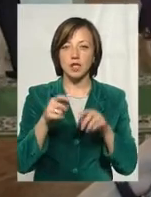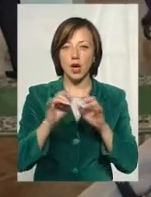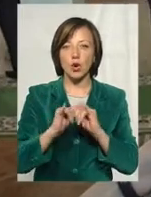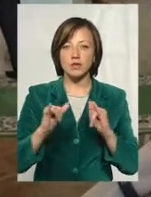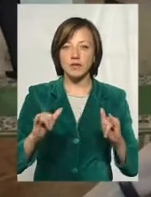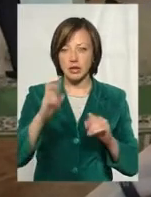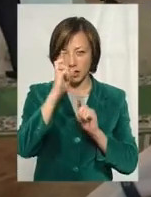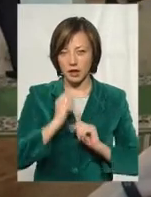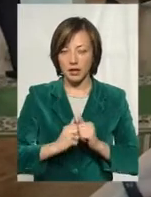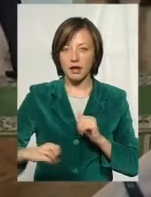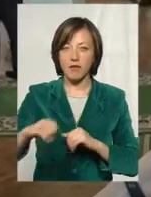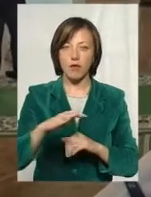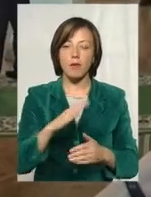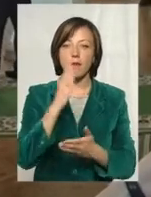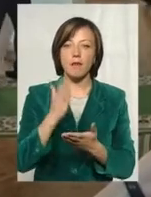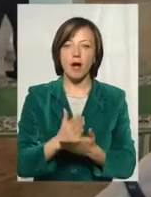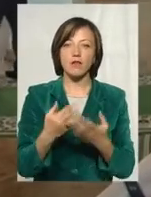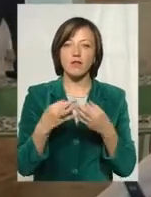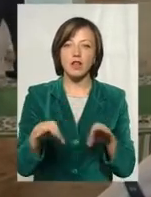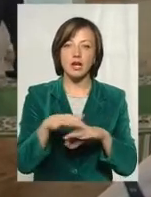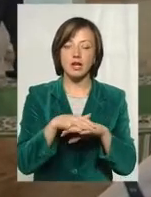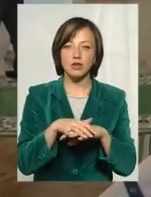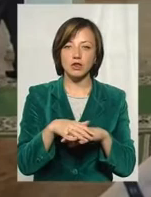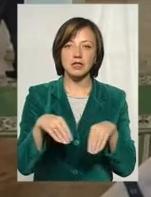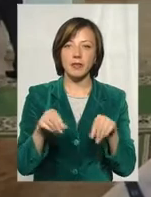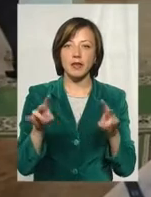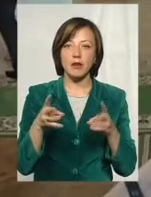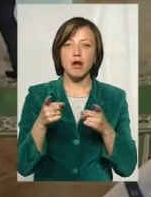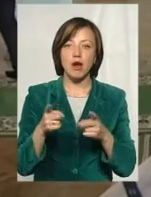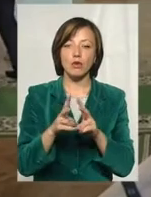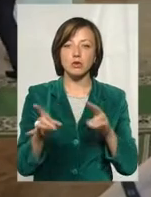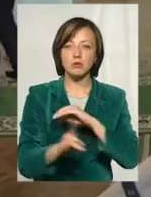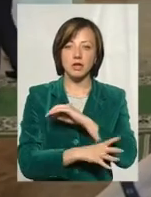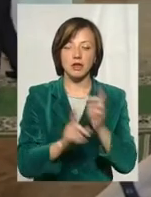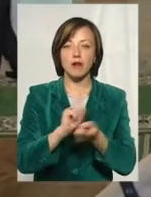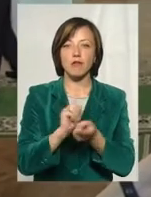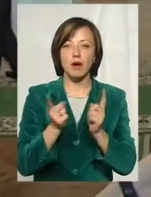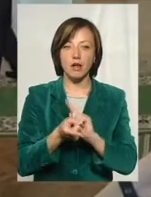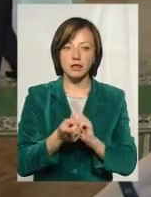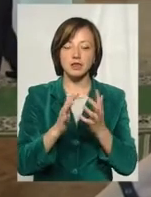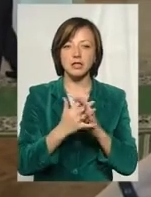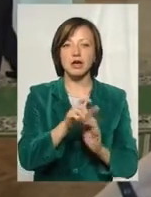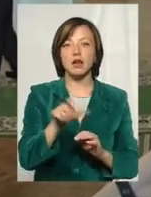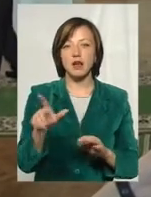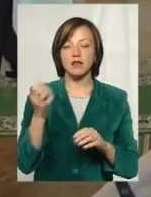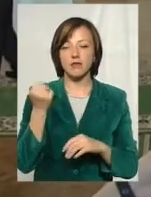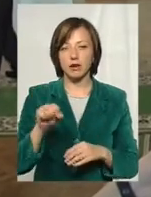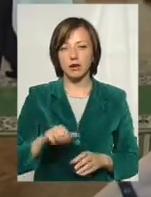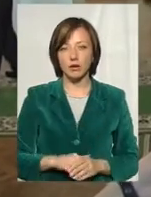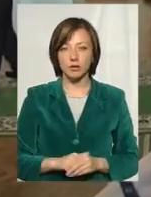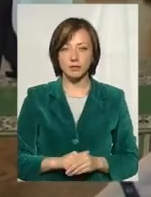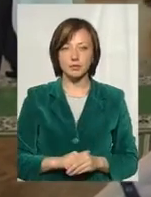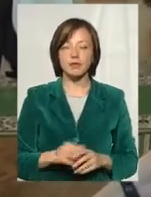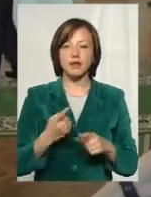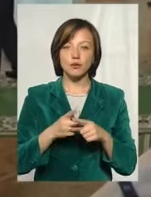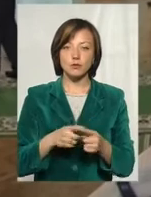країни Європи мають вільний ринок землі. Не треба людей лякати, що там хтось збідніє. Навпаки, селяни від цього тільки виграють. І